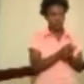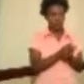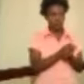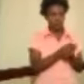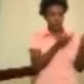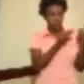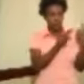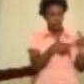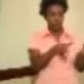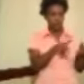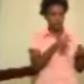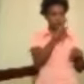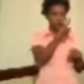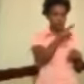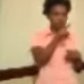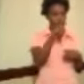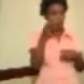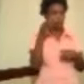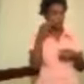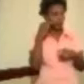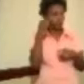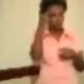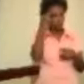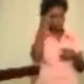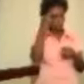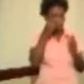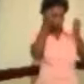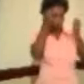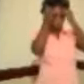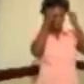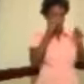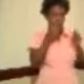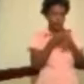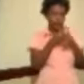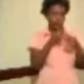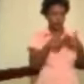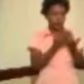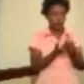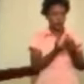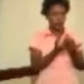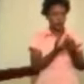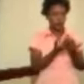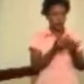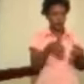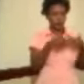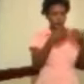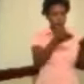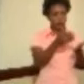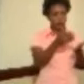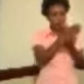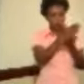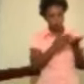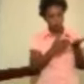pendant que nous venons président, nous venons président, qui portion que nous prenons bail à l'éducation dans le budget pays, nous